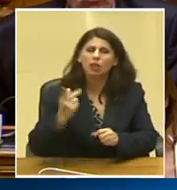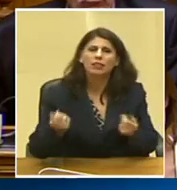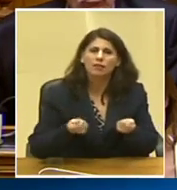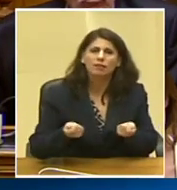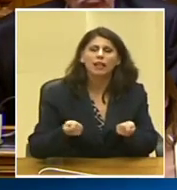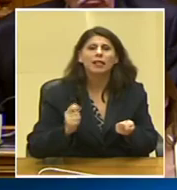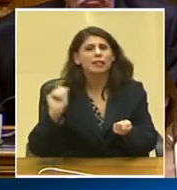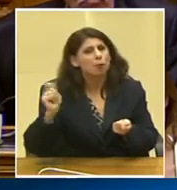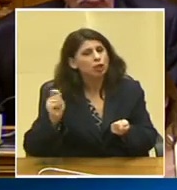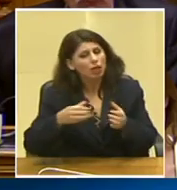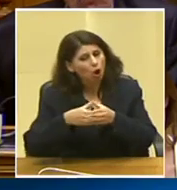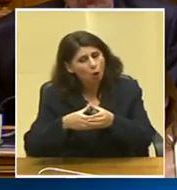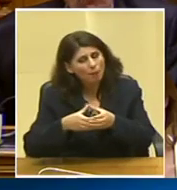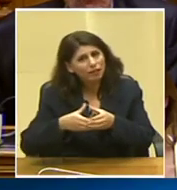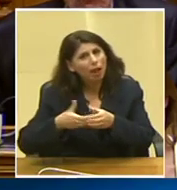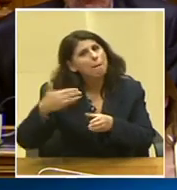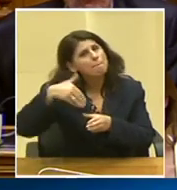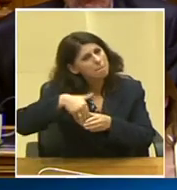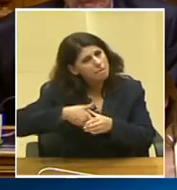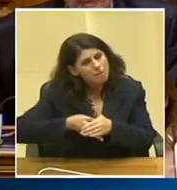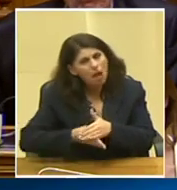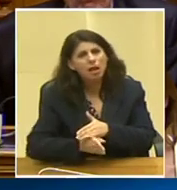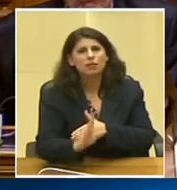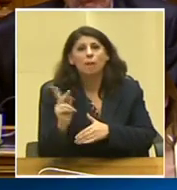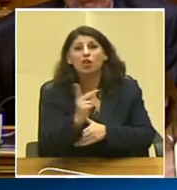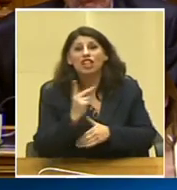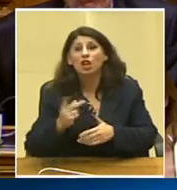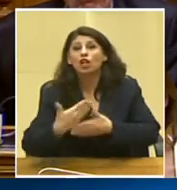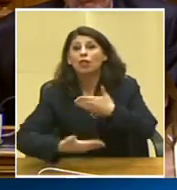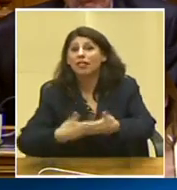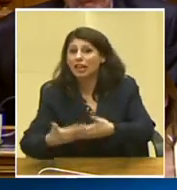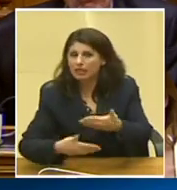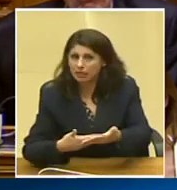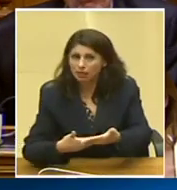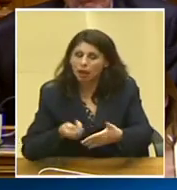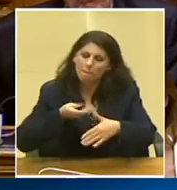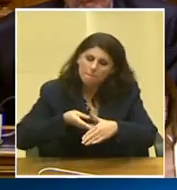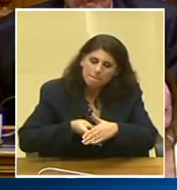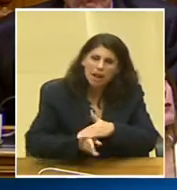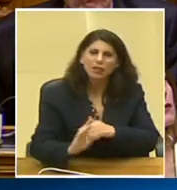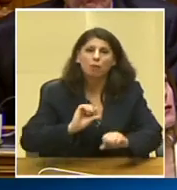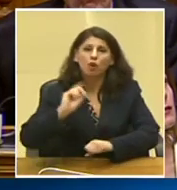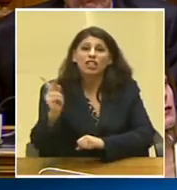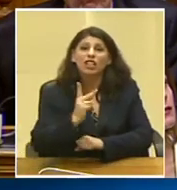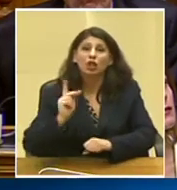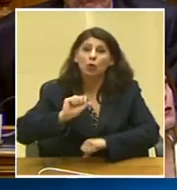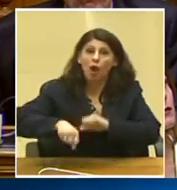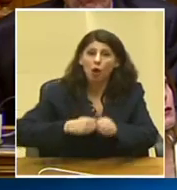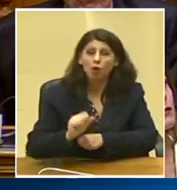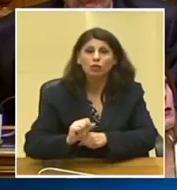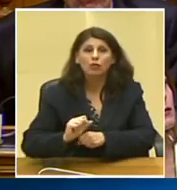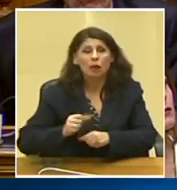κόμματα μέσα από κοινωνικές διεργασίες, μέσα από κοινωνικούς αγώνες, μέσα από